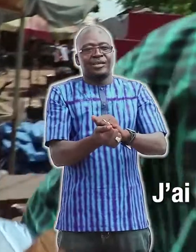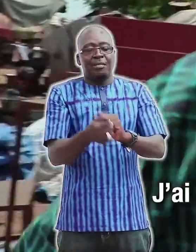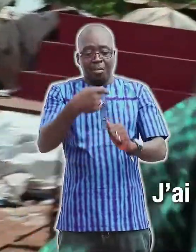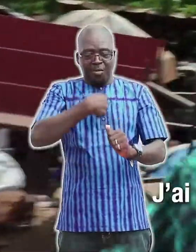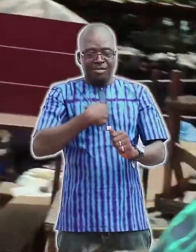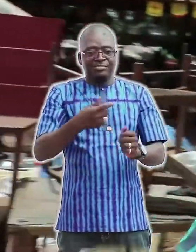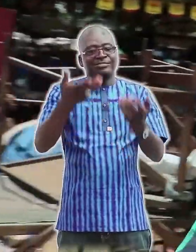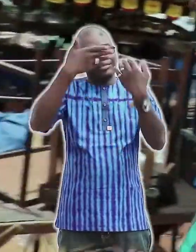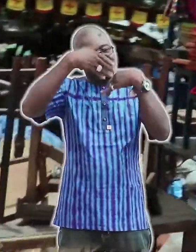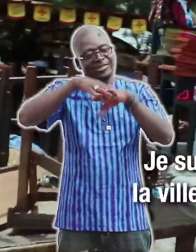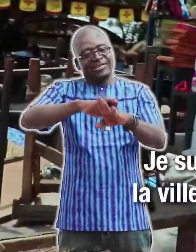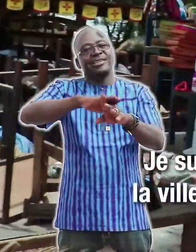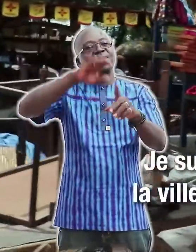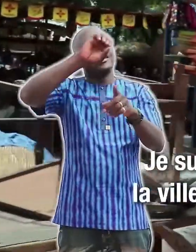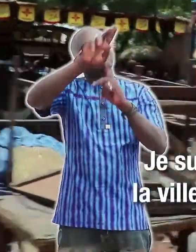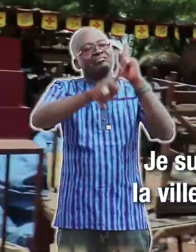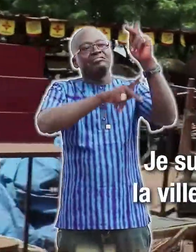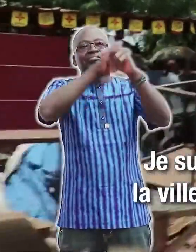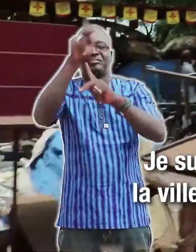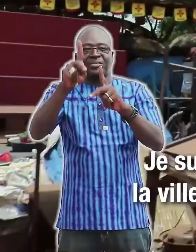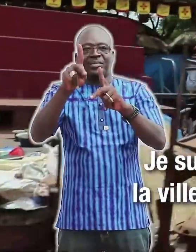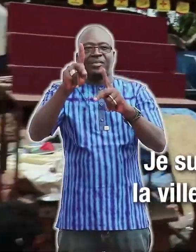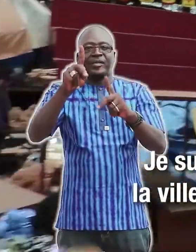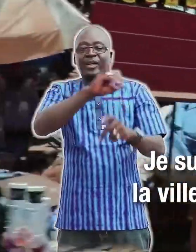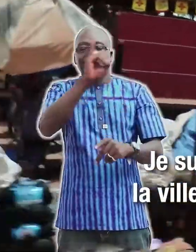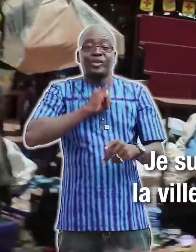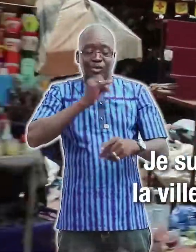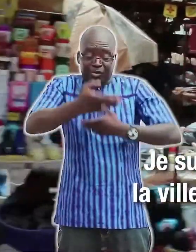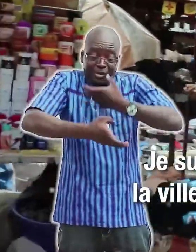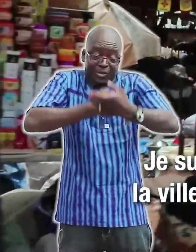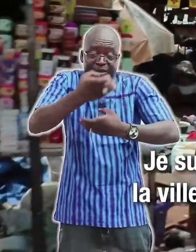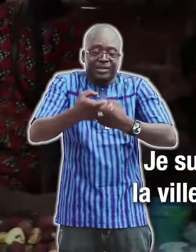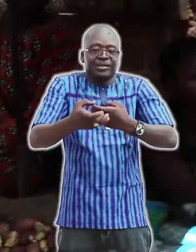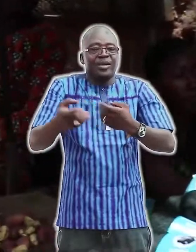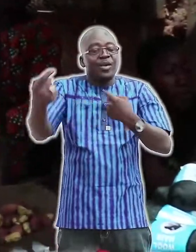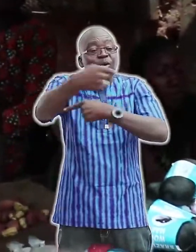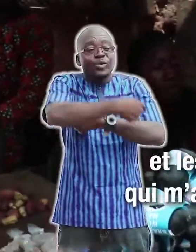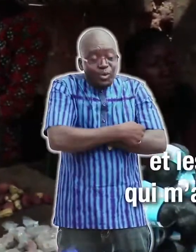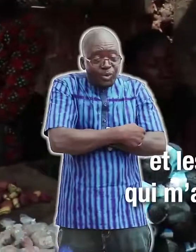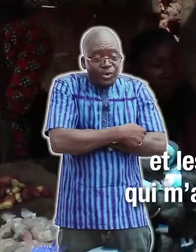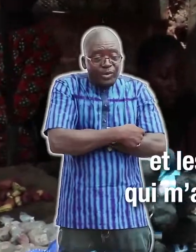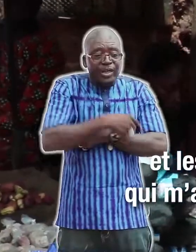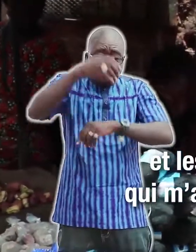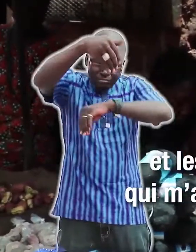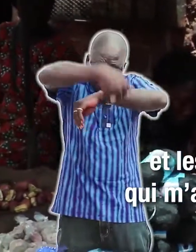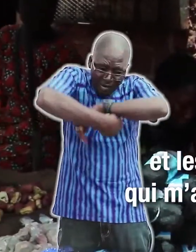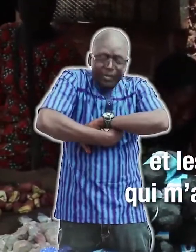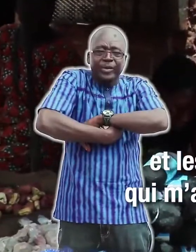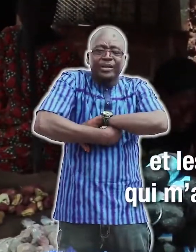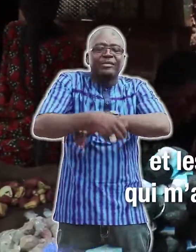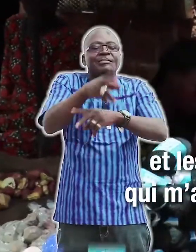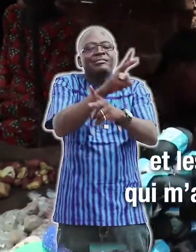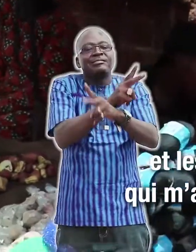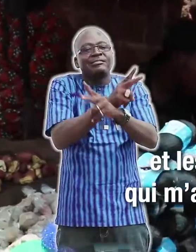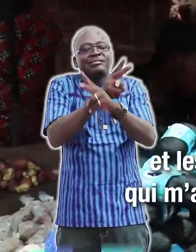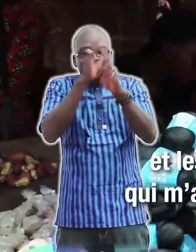la société. Je suis commerçant ambulant dans la ville de Ouéguia. Dans la journée et les nuits, je suis vigile